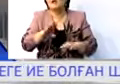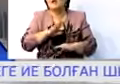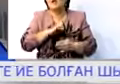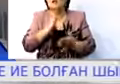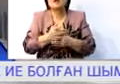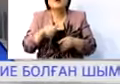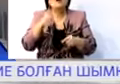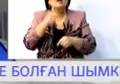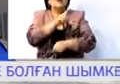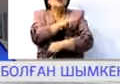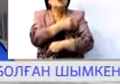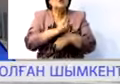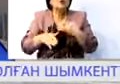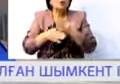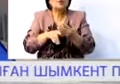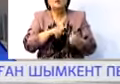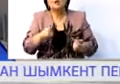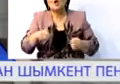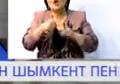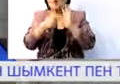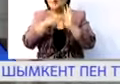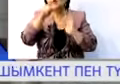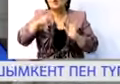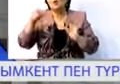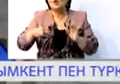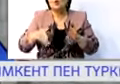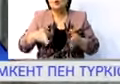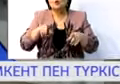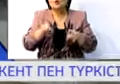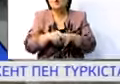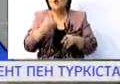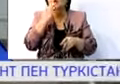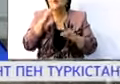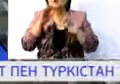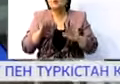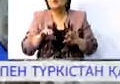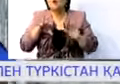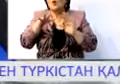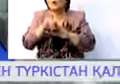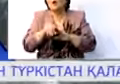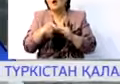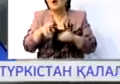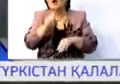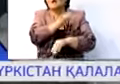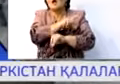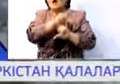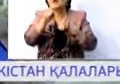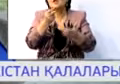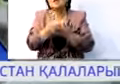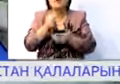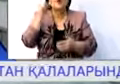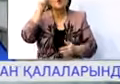тапты. Алғашқы медициналық көмектен кейін 17 жолаушы жол бойындағы жылыту пунктіне орналастырылды. Ал ауруханада жатқан